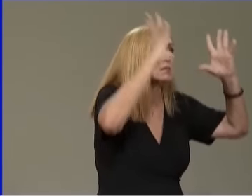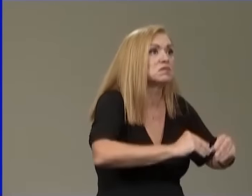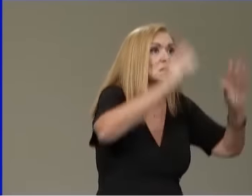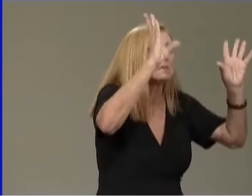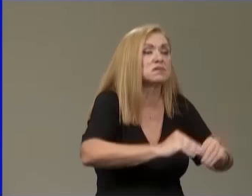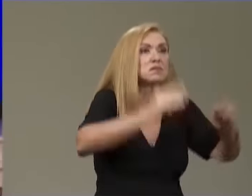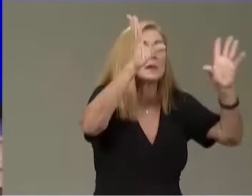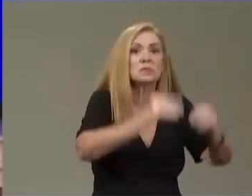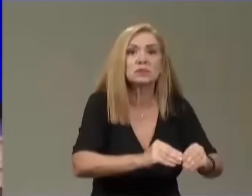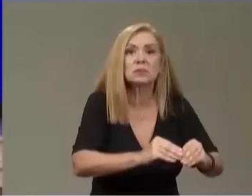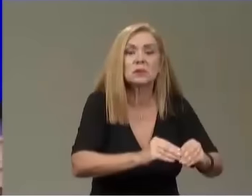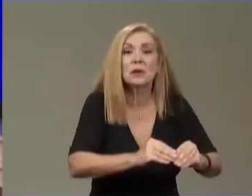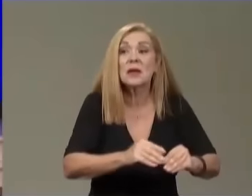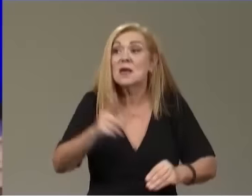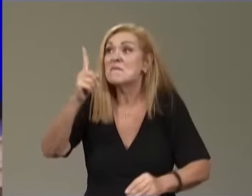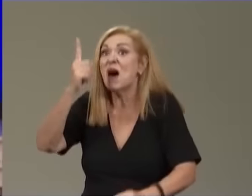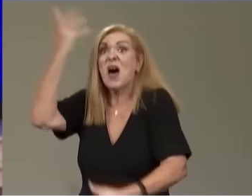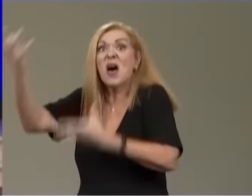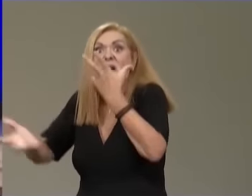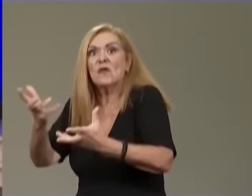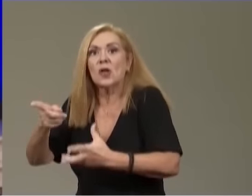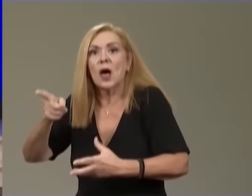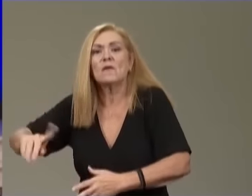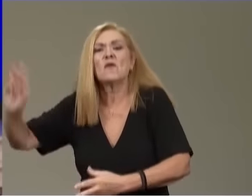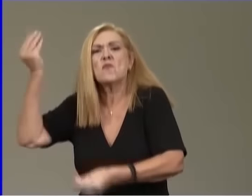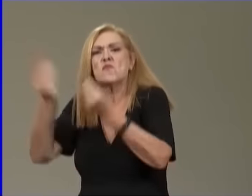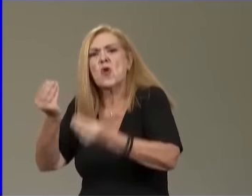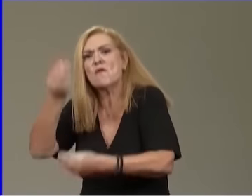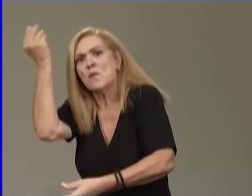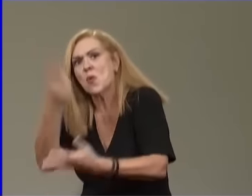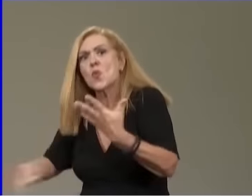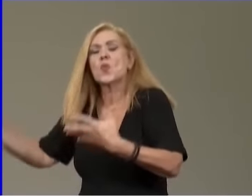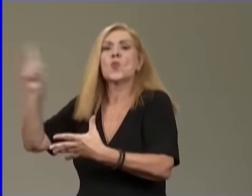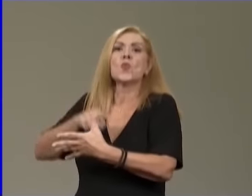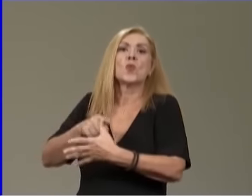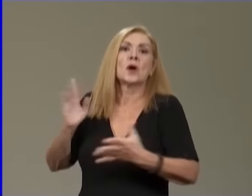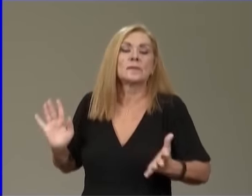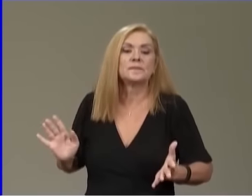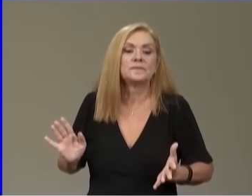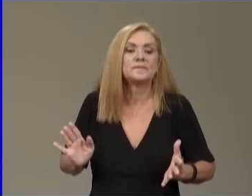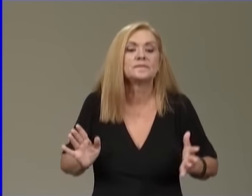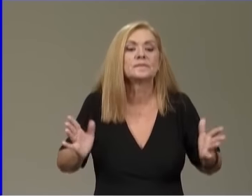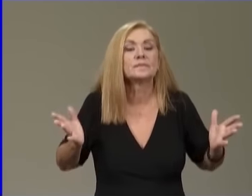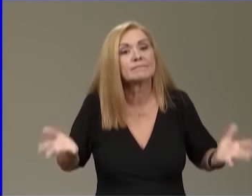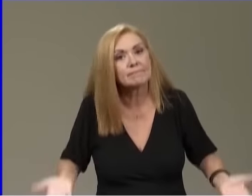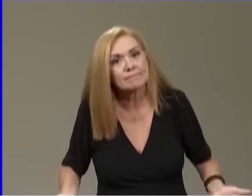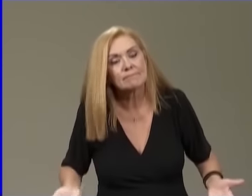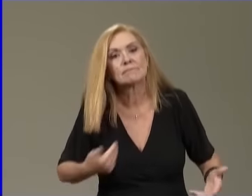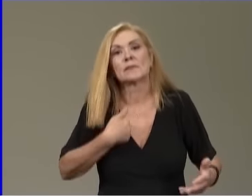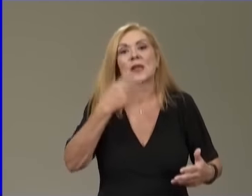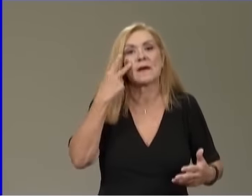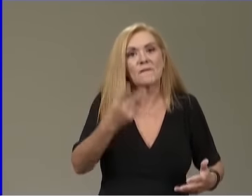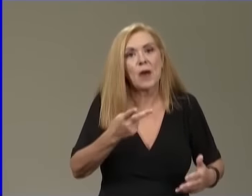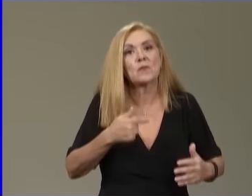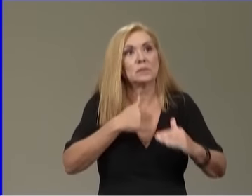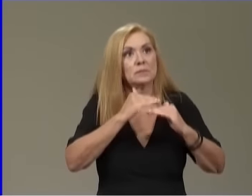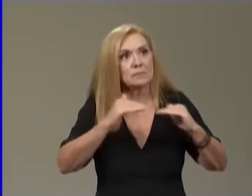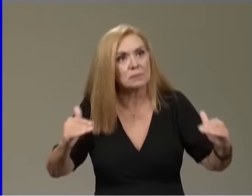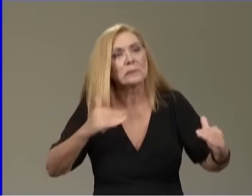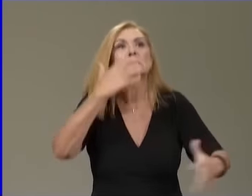πληγώνεται από τη μία που ξέφυγε. Η ανωδική τροχιά λοιπόν έχει και αναταράξεις. Είναι